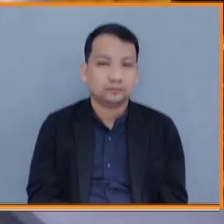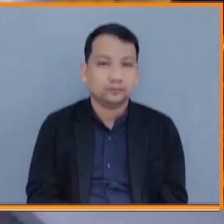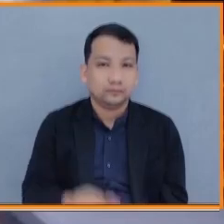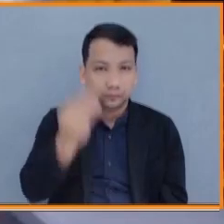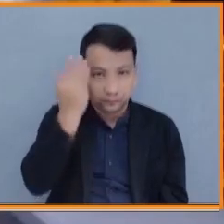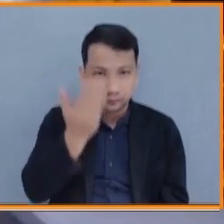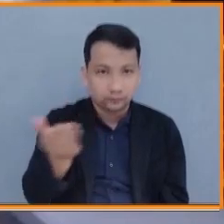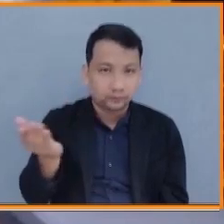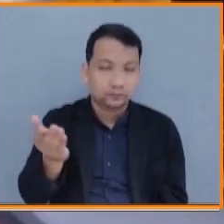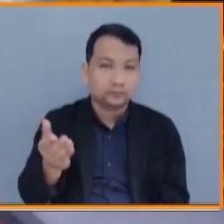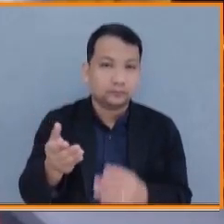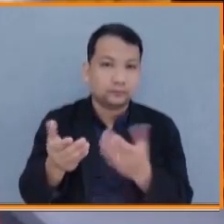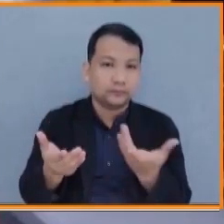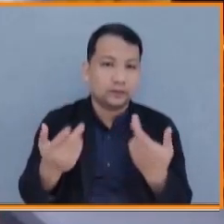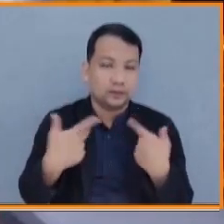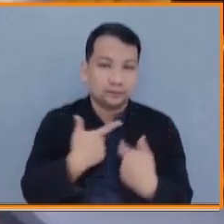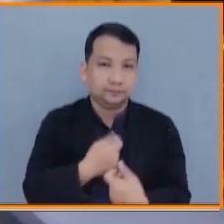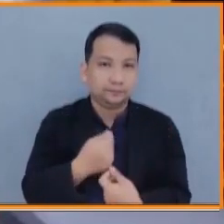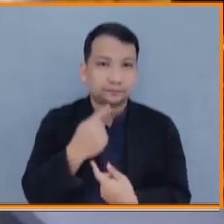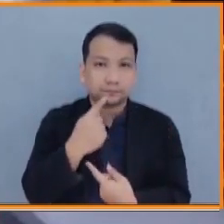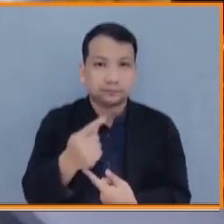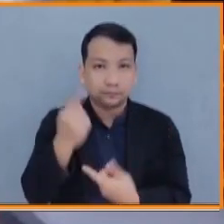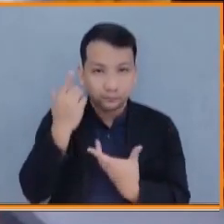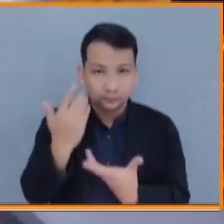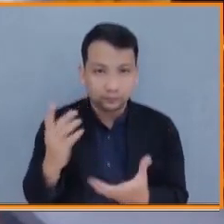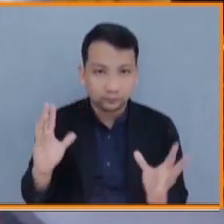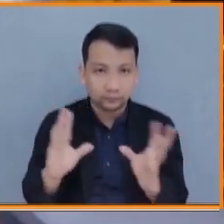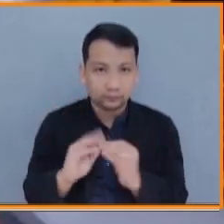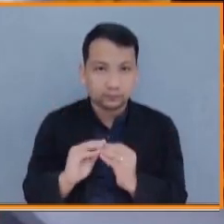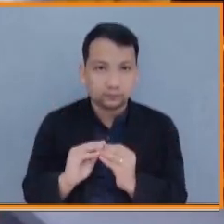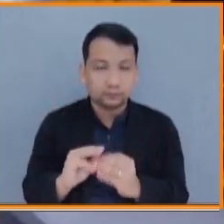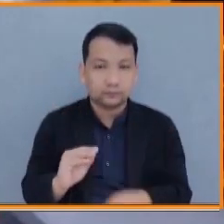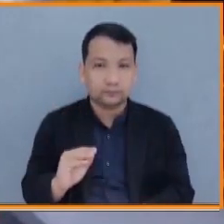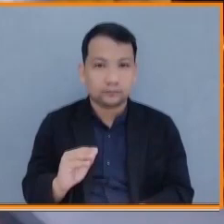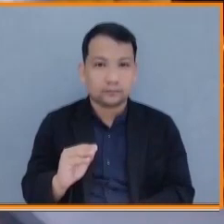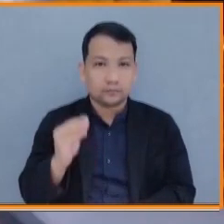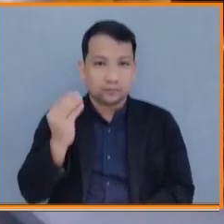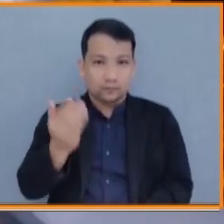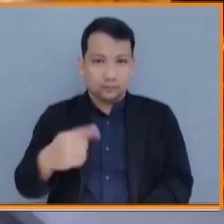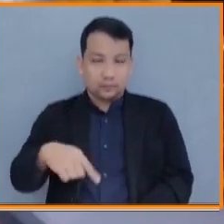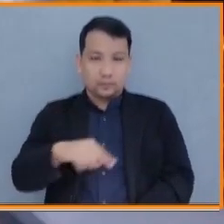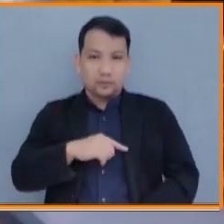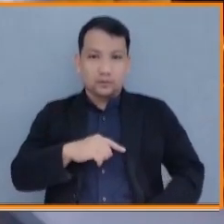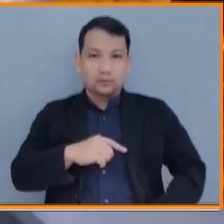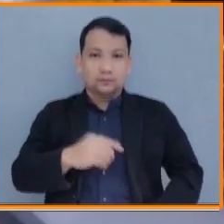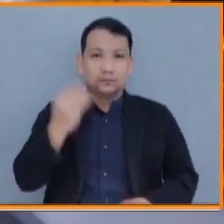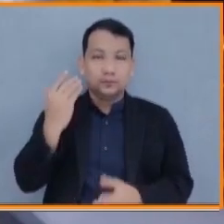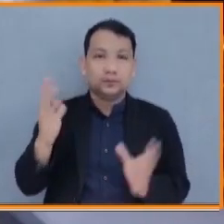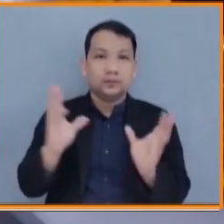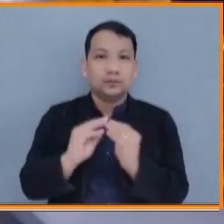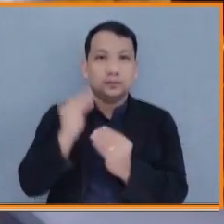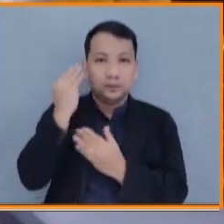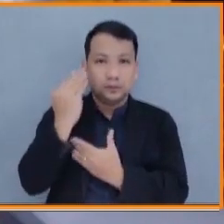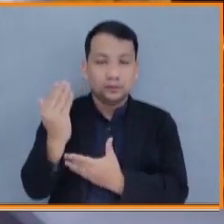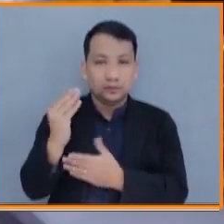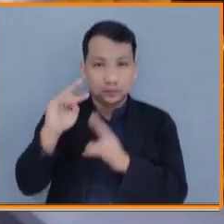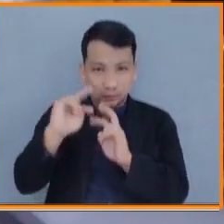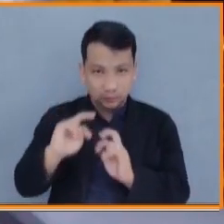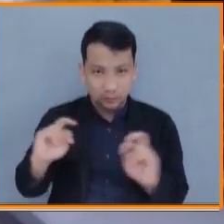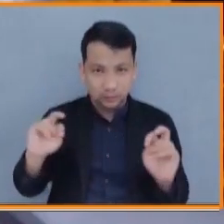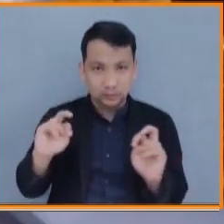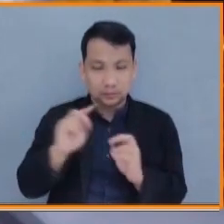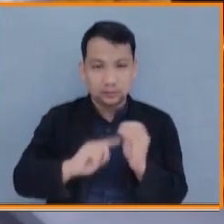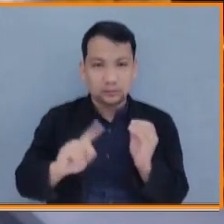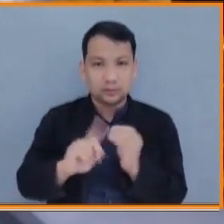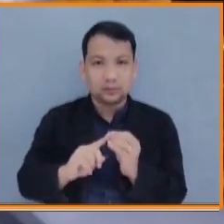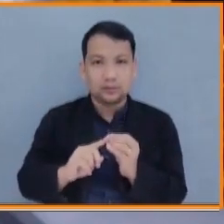guilty Bakit ako nagsisimula sa Ganito kasi ang sino man na nag-undergo ng isang imbestigasyon maging